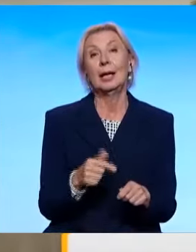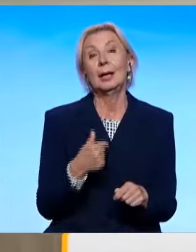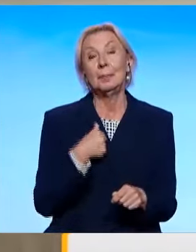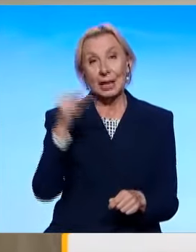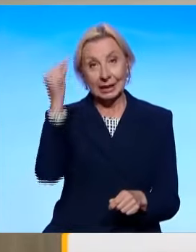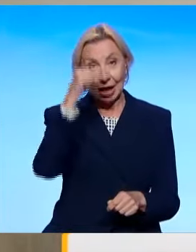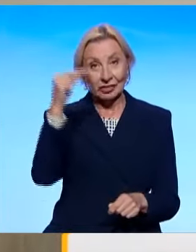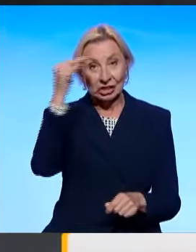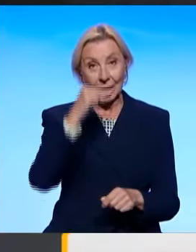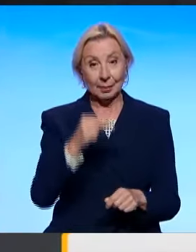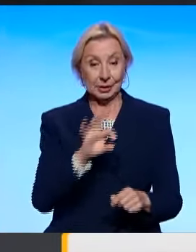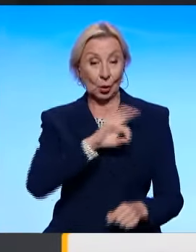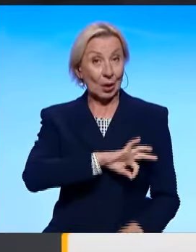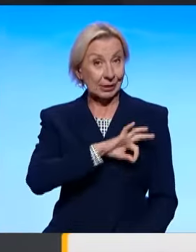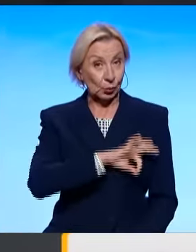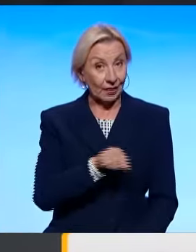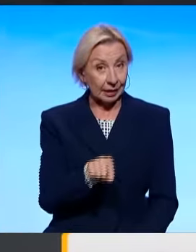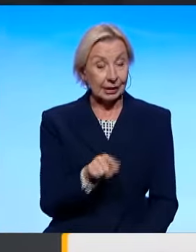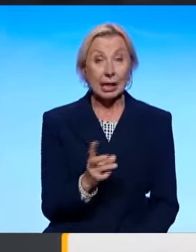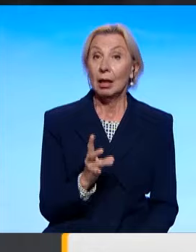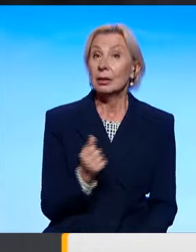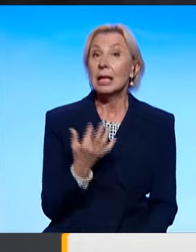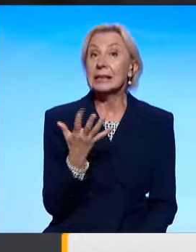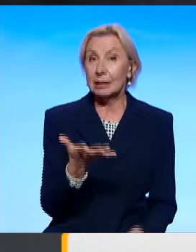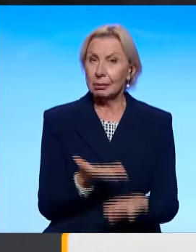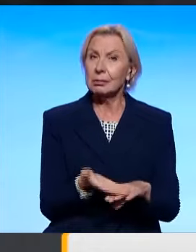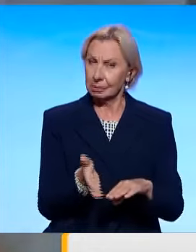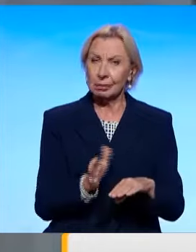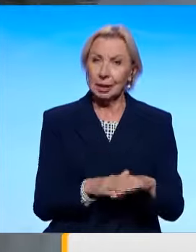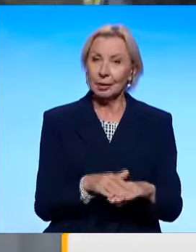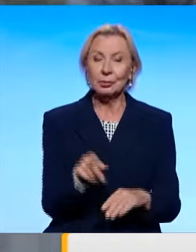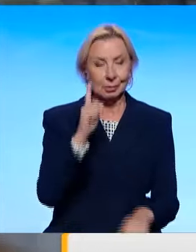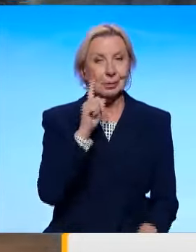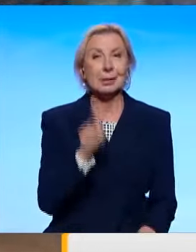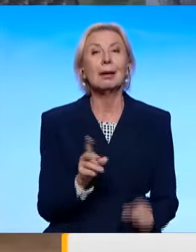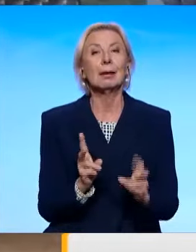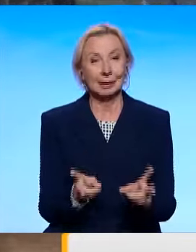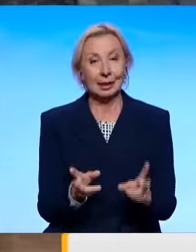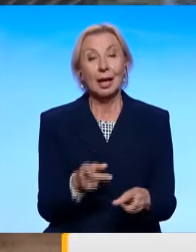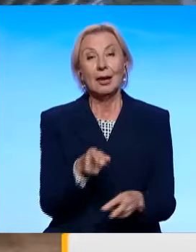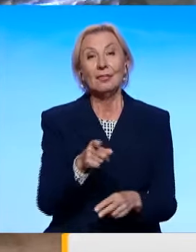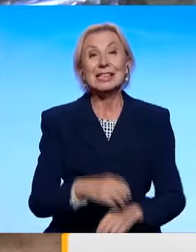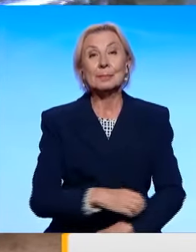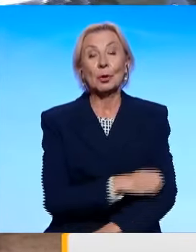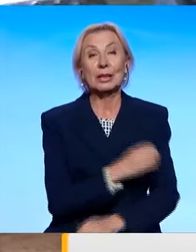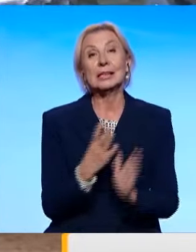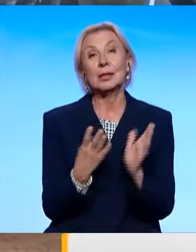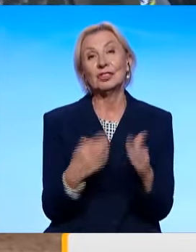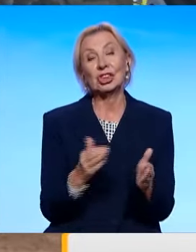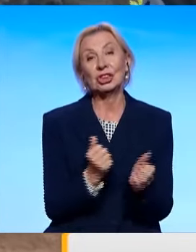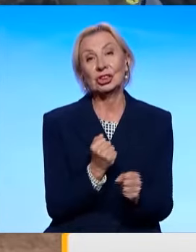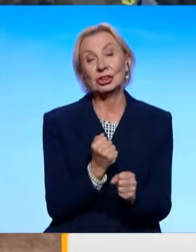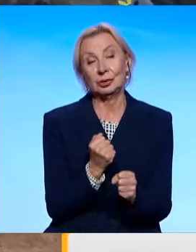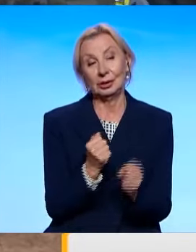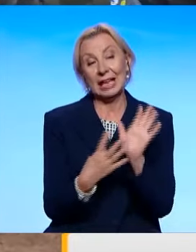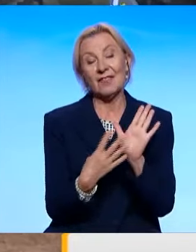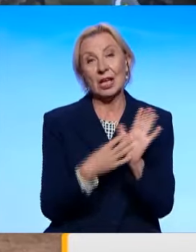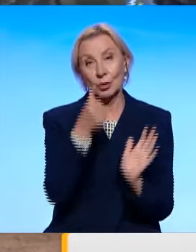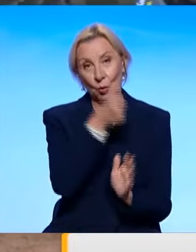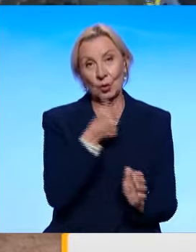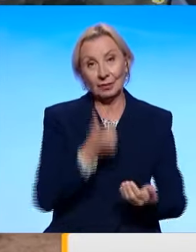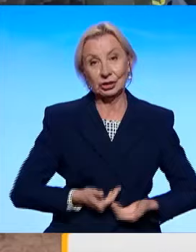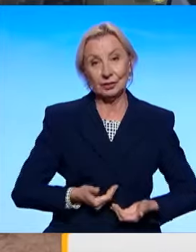ними користуватися. Наскільки це складно, Сашко знає, як ніхто інший. Він із протезом живе от уже 9 років і досі